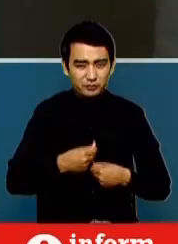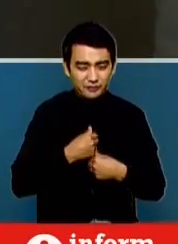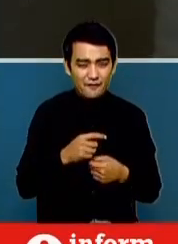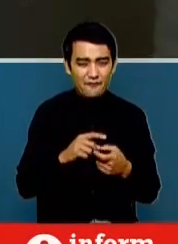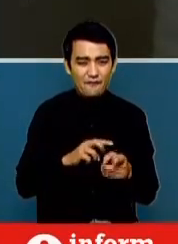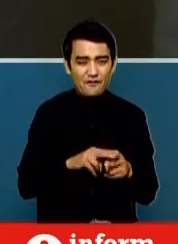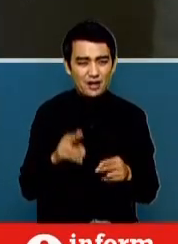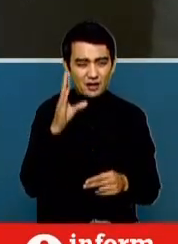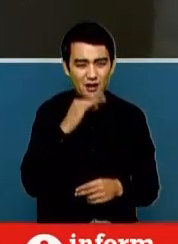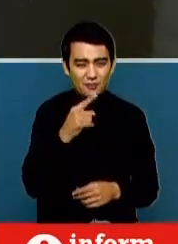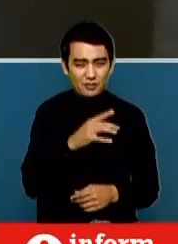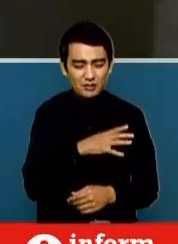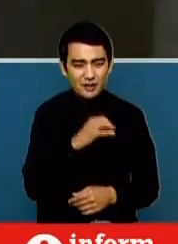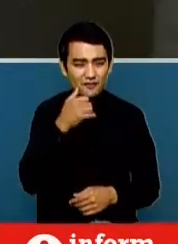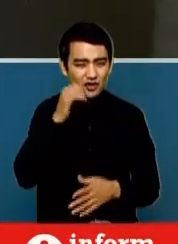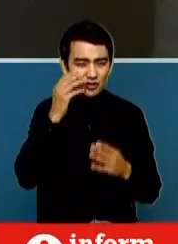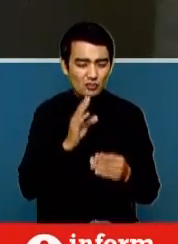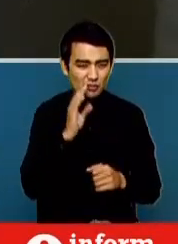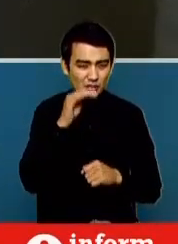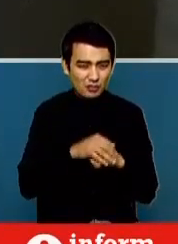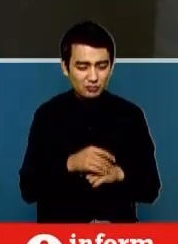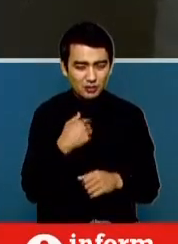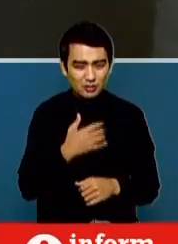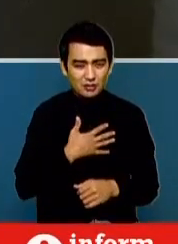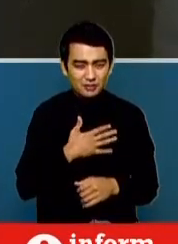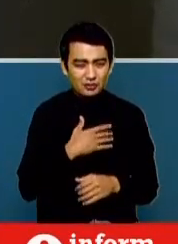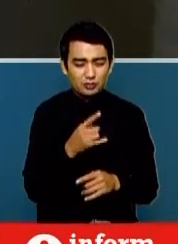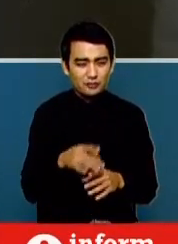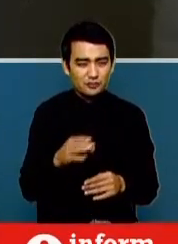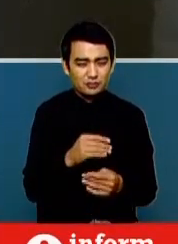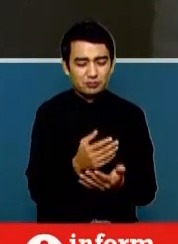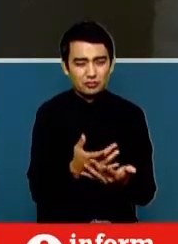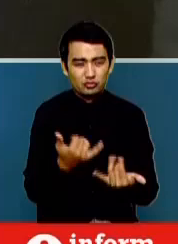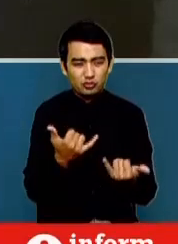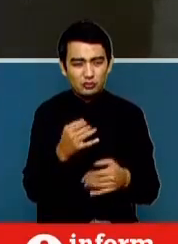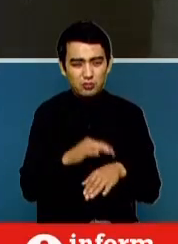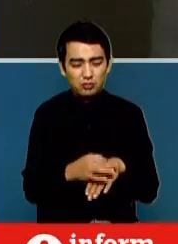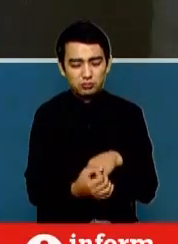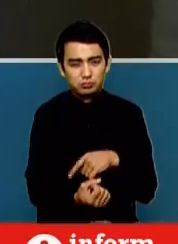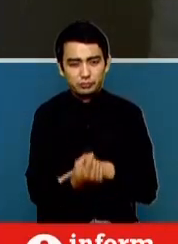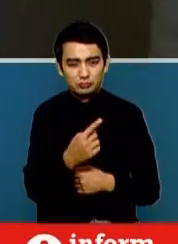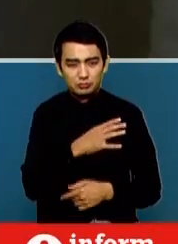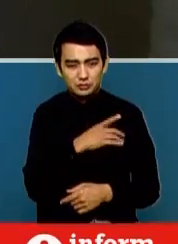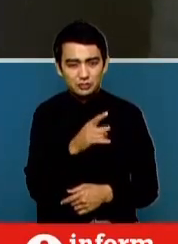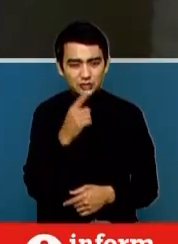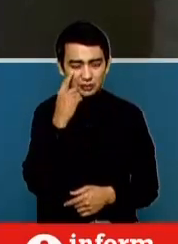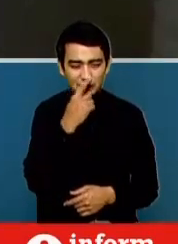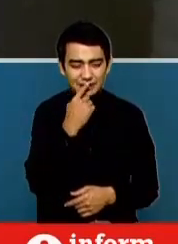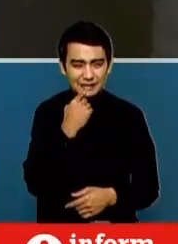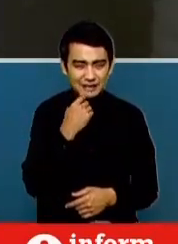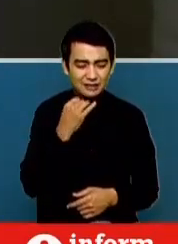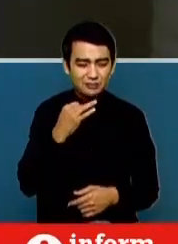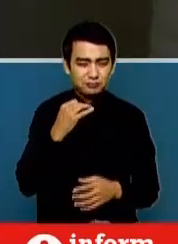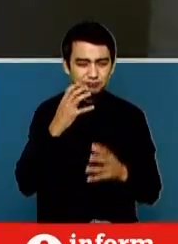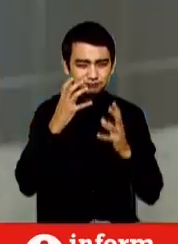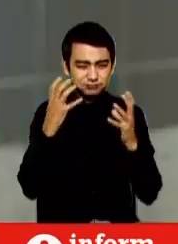qaterge tigip otır deyt. Keşe künü boyu ol zatpen demalğan kibirniñ balları birden awırıp qalğan, yağni bildirşinderdiñ közderi qızarıp беттері